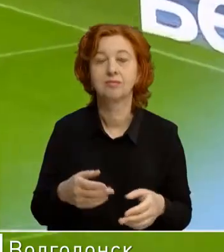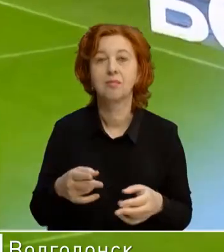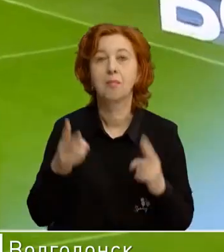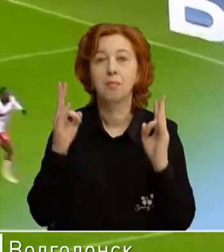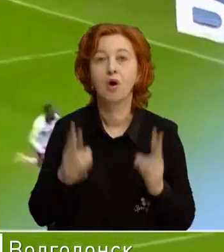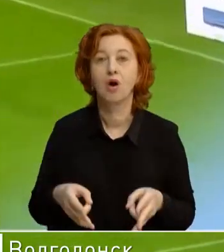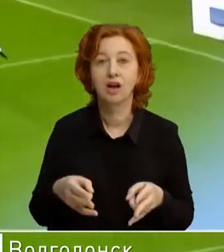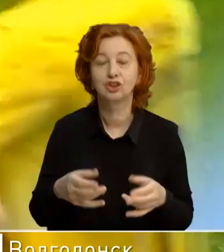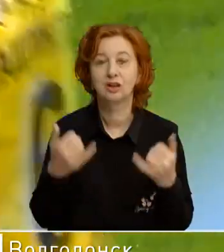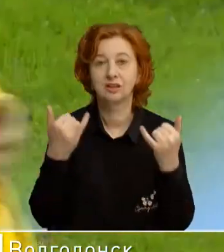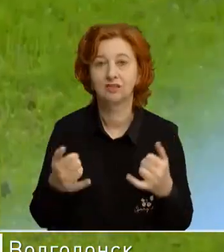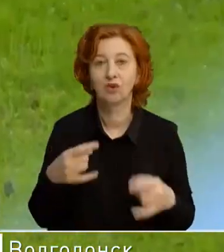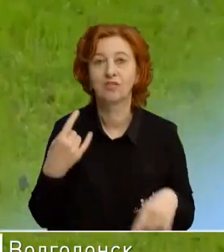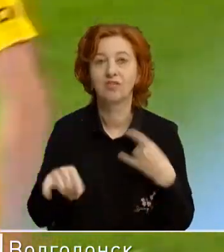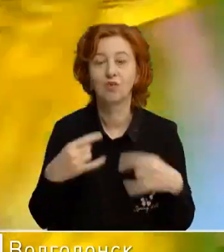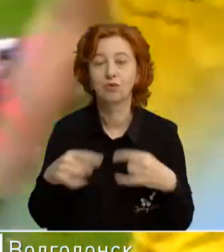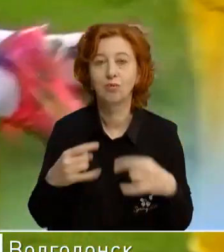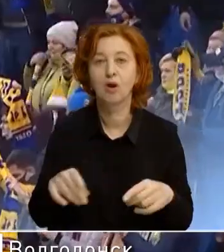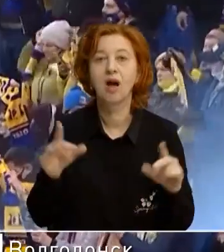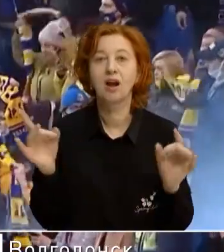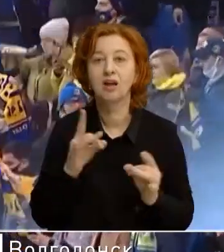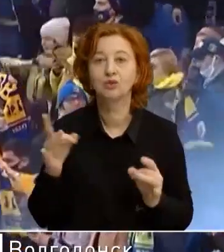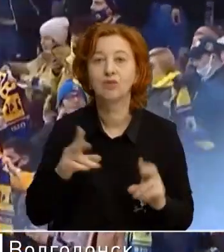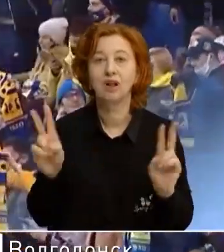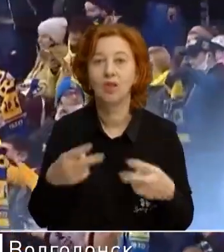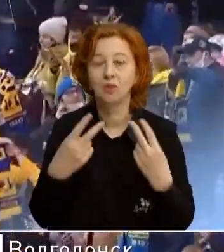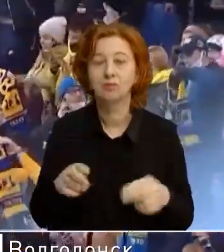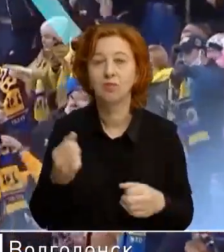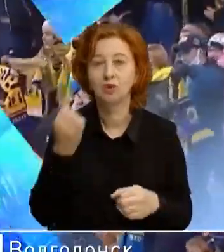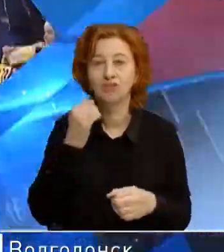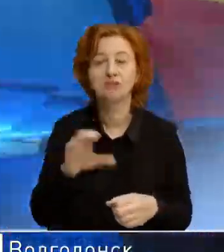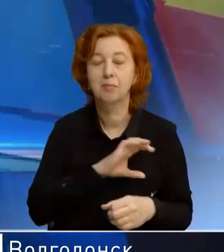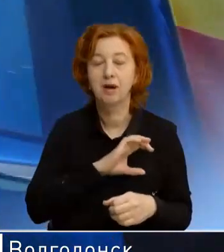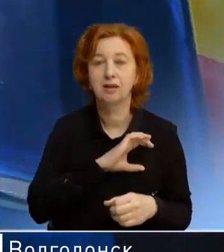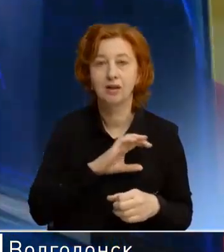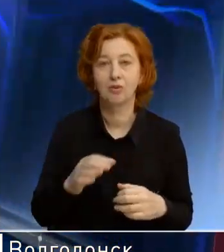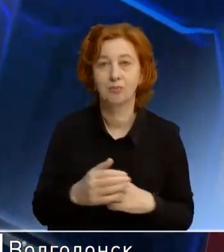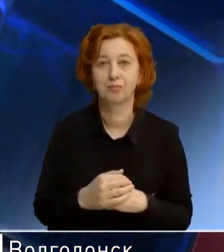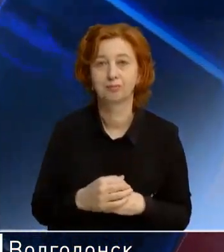Поражение от гостей. Подробности встречи футбольного Ростова с московским «Спартаком».